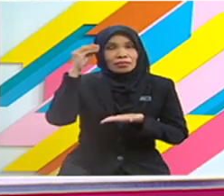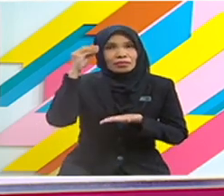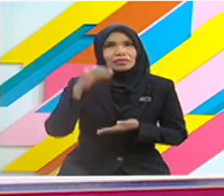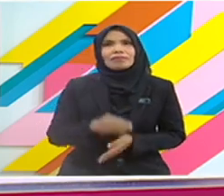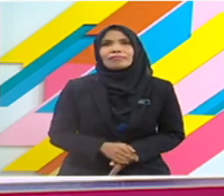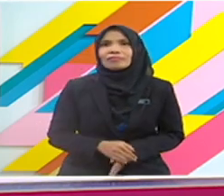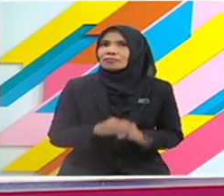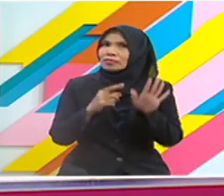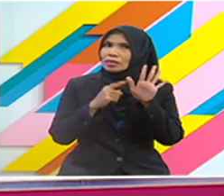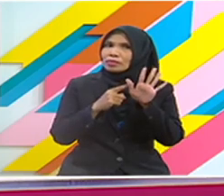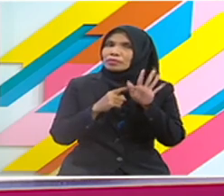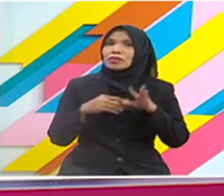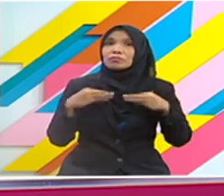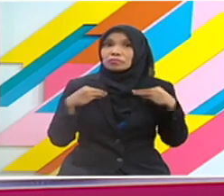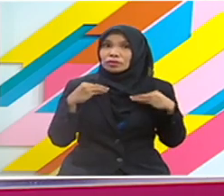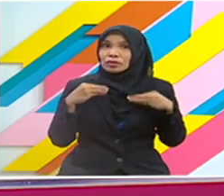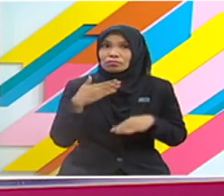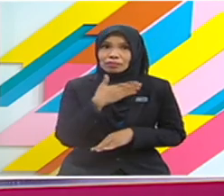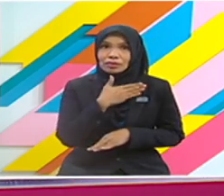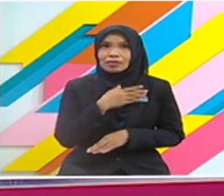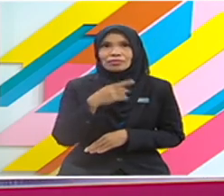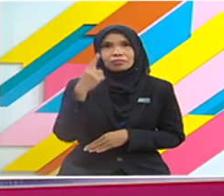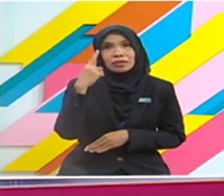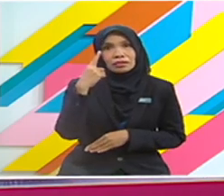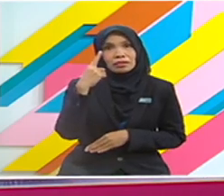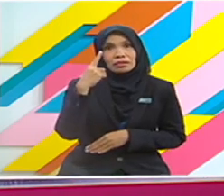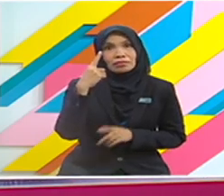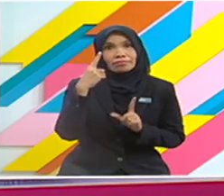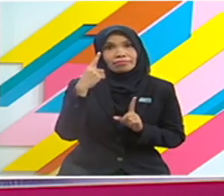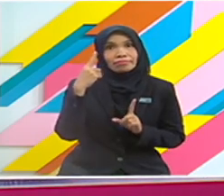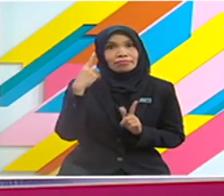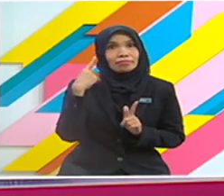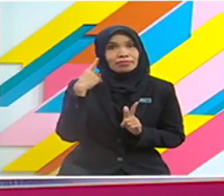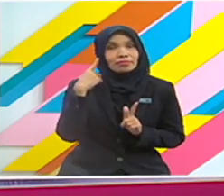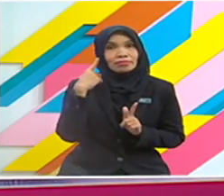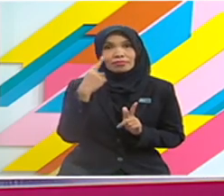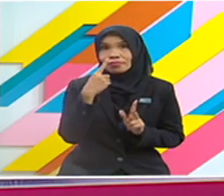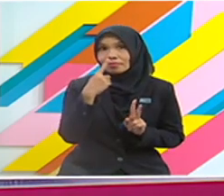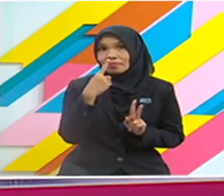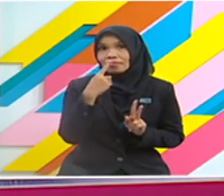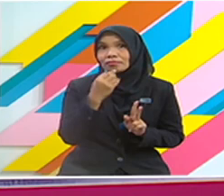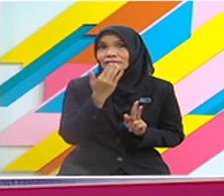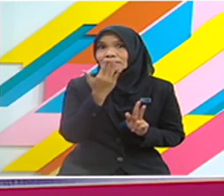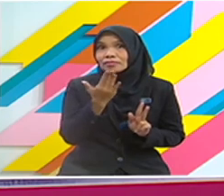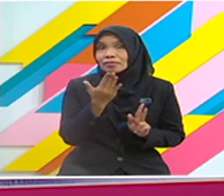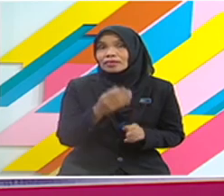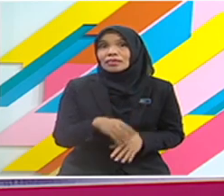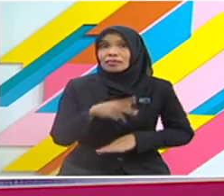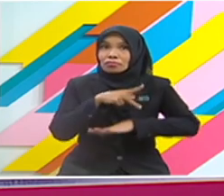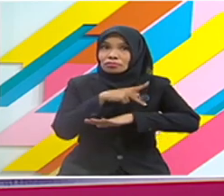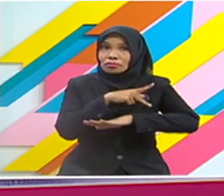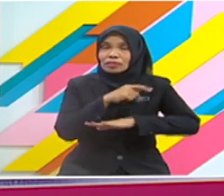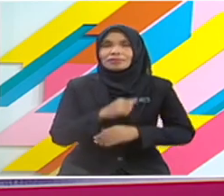lima organ deria iaitu mata, telinga, hidung, lidah dan juga